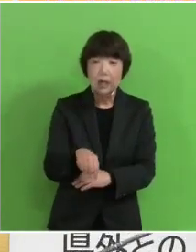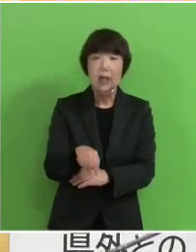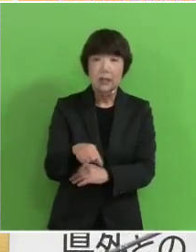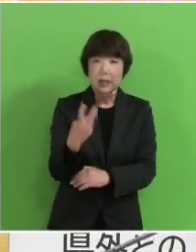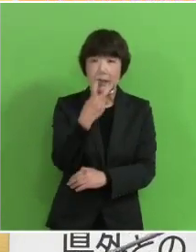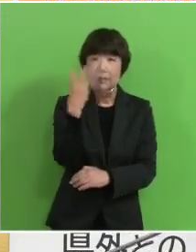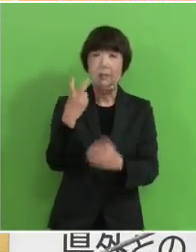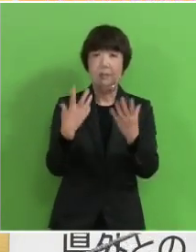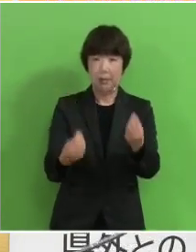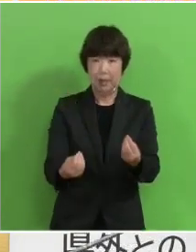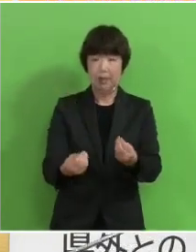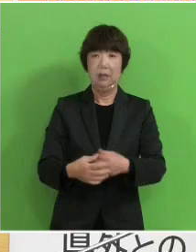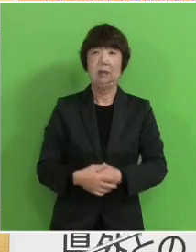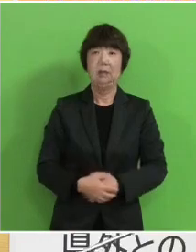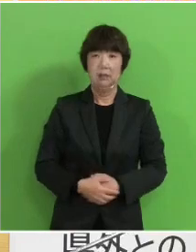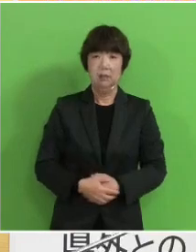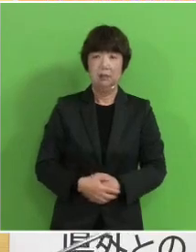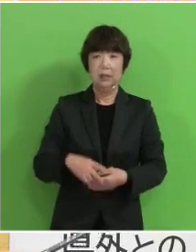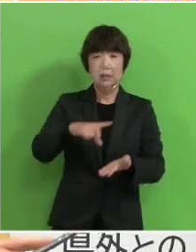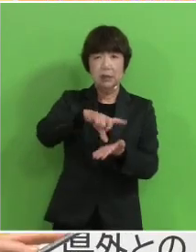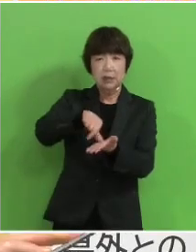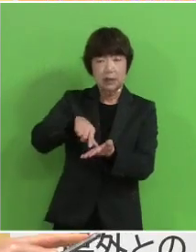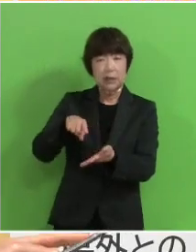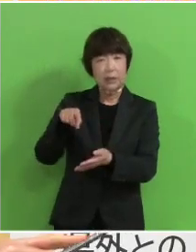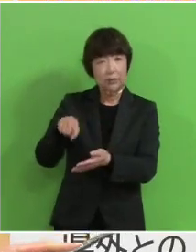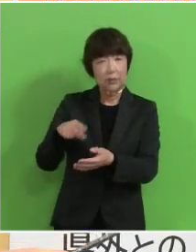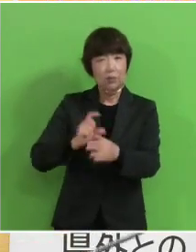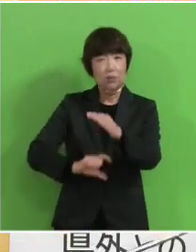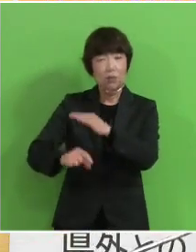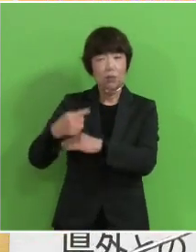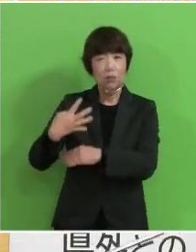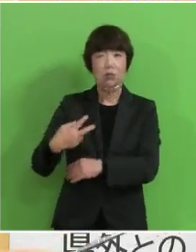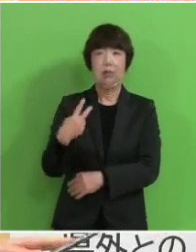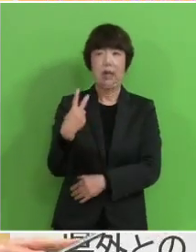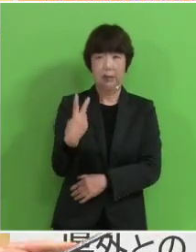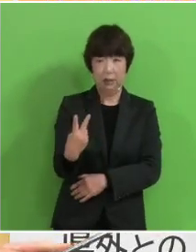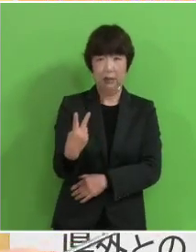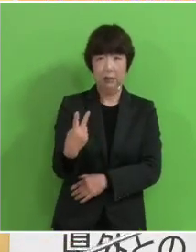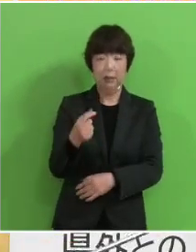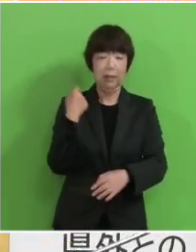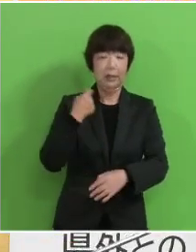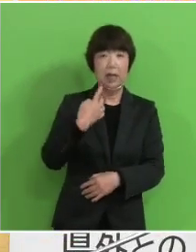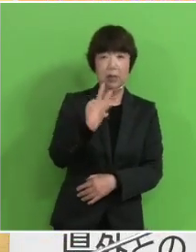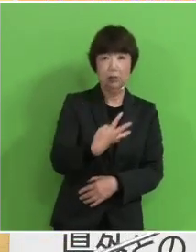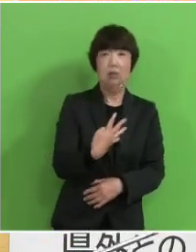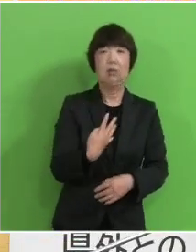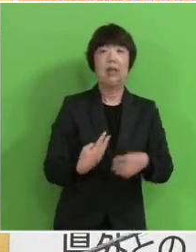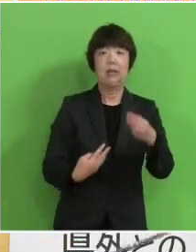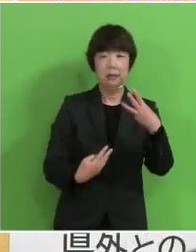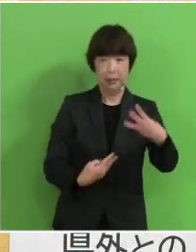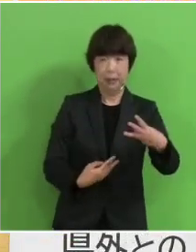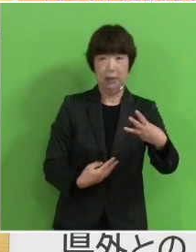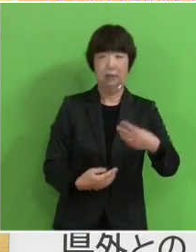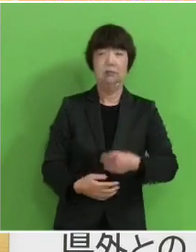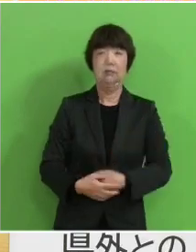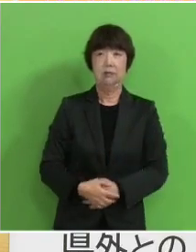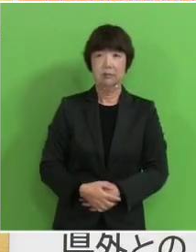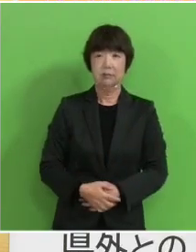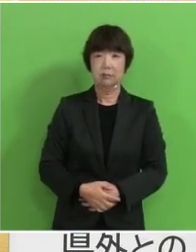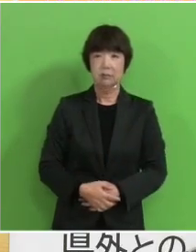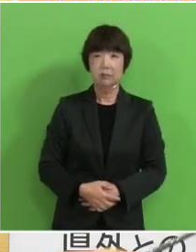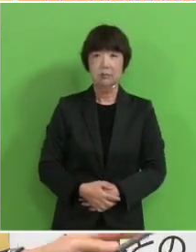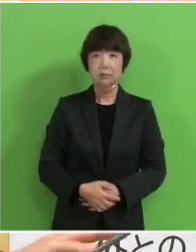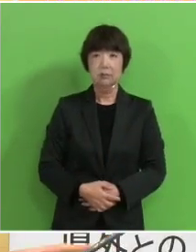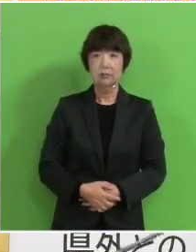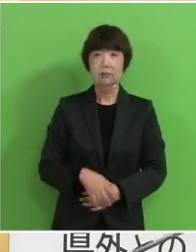ものでございまして地域でみますと投与がに事例ないよがサンジ事例でございます